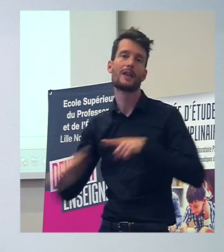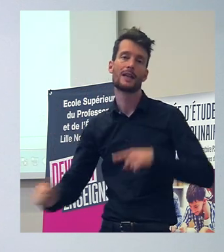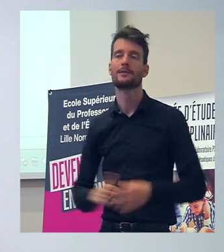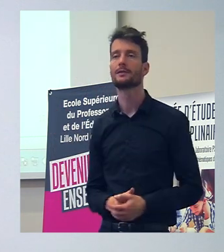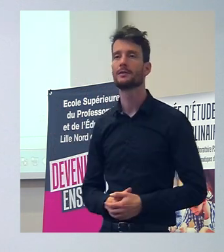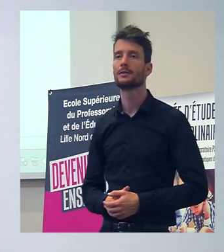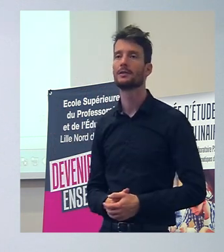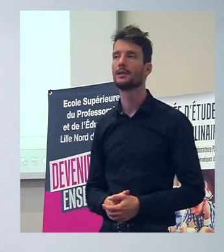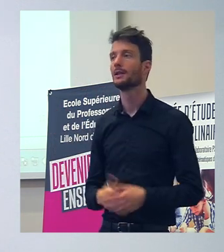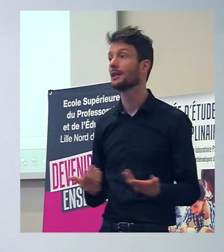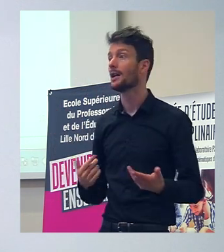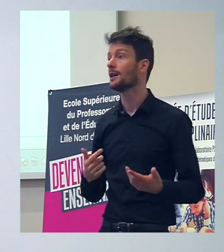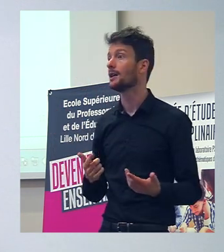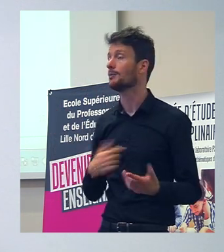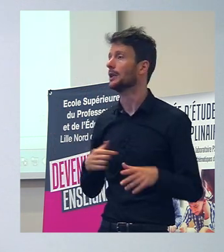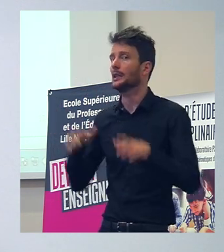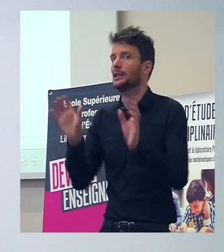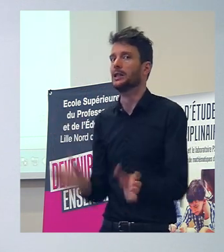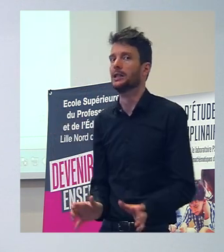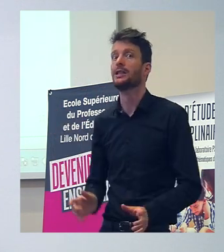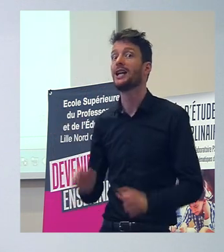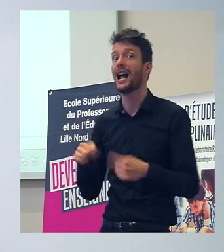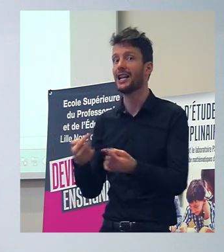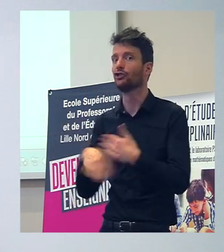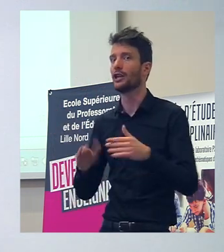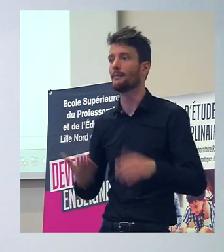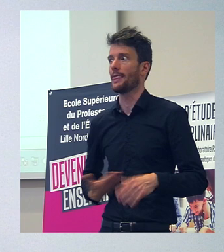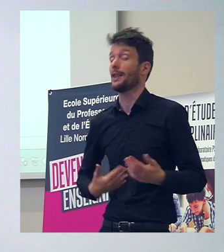d'ailleurs le trac de ma vie, c'est d'aller en maternelle, ça je vous le garantis.